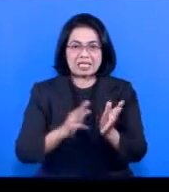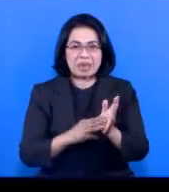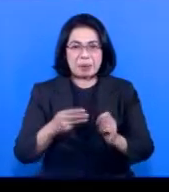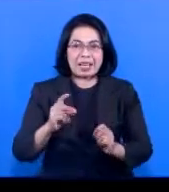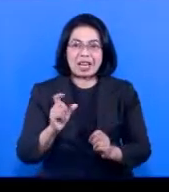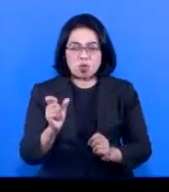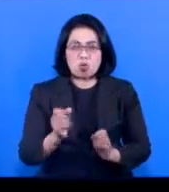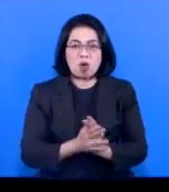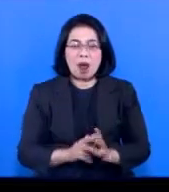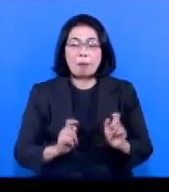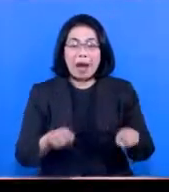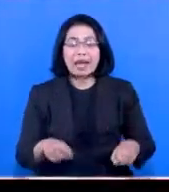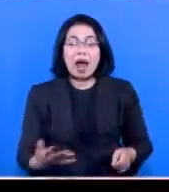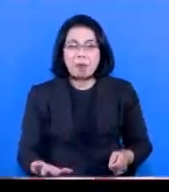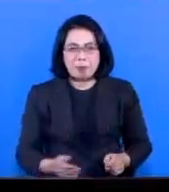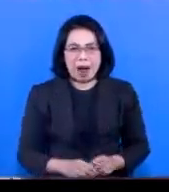madu.